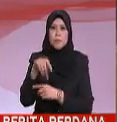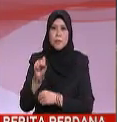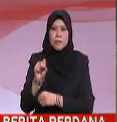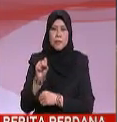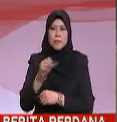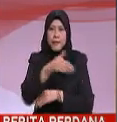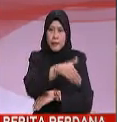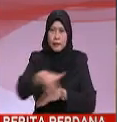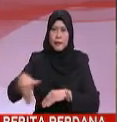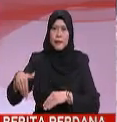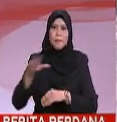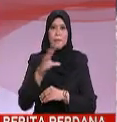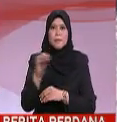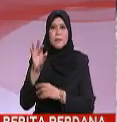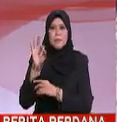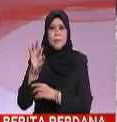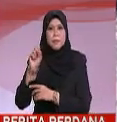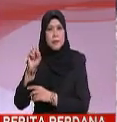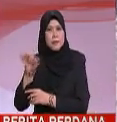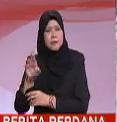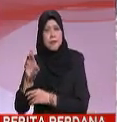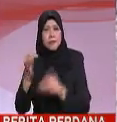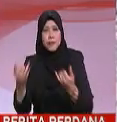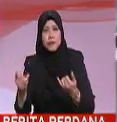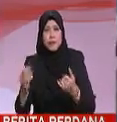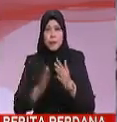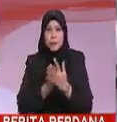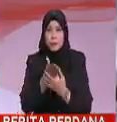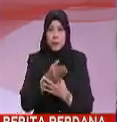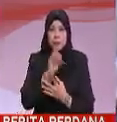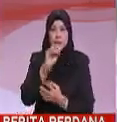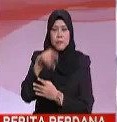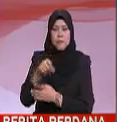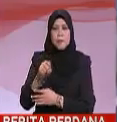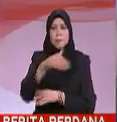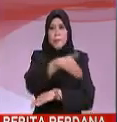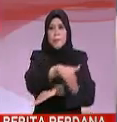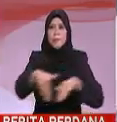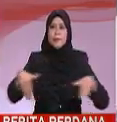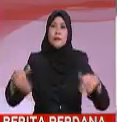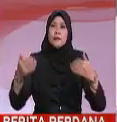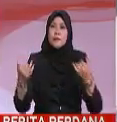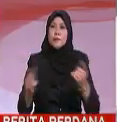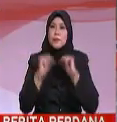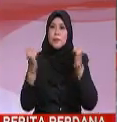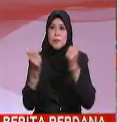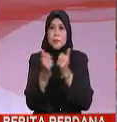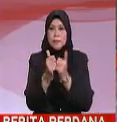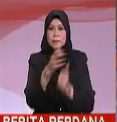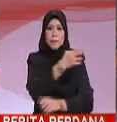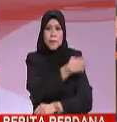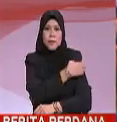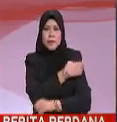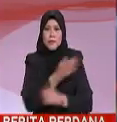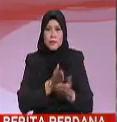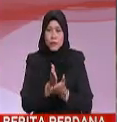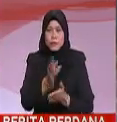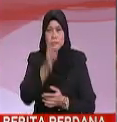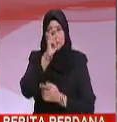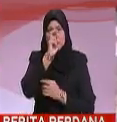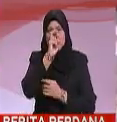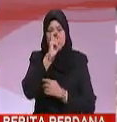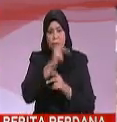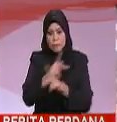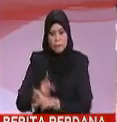PDRM dan 9 SJR dilakukan AKSEM menerusi op benteng AKSEM. Agensi penguatkuasaan akan terus